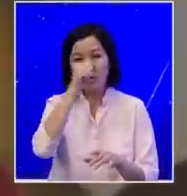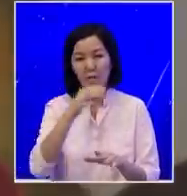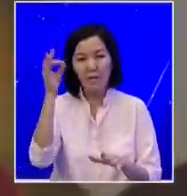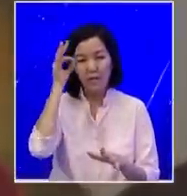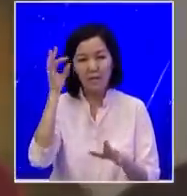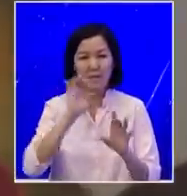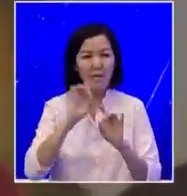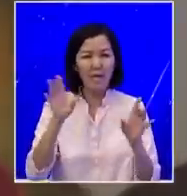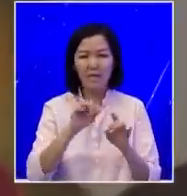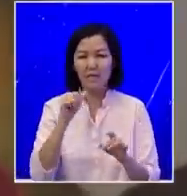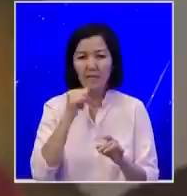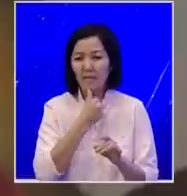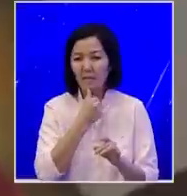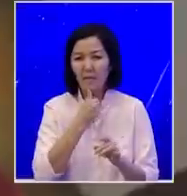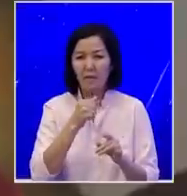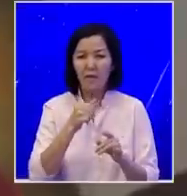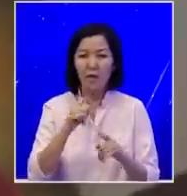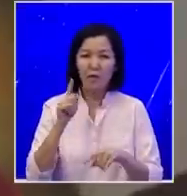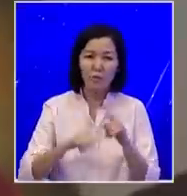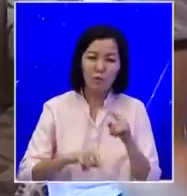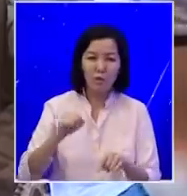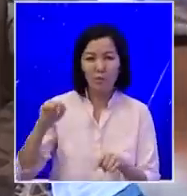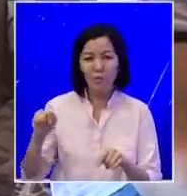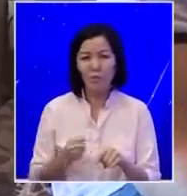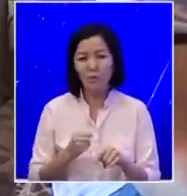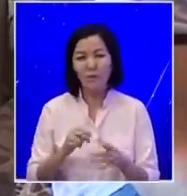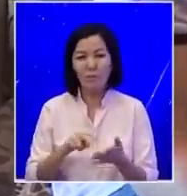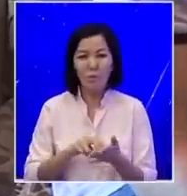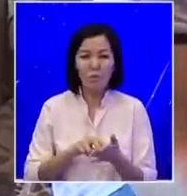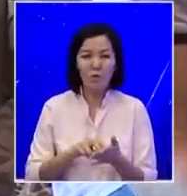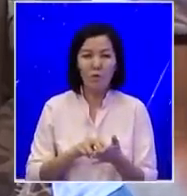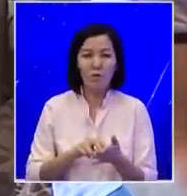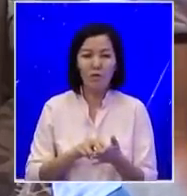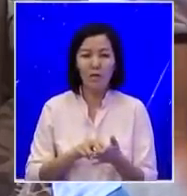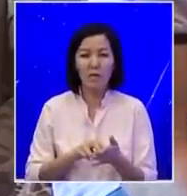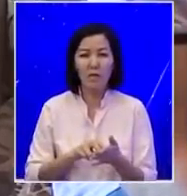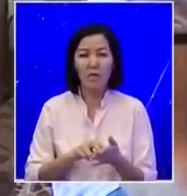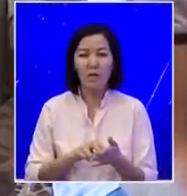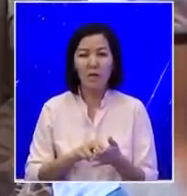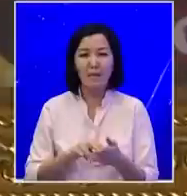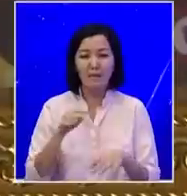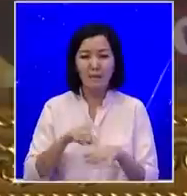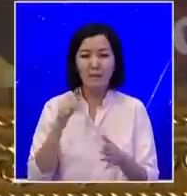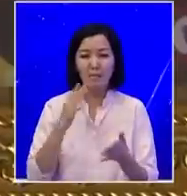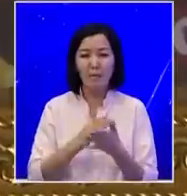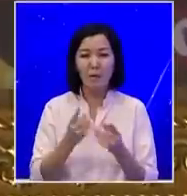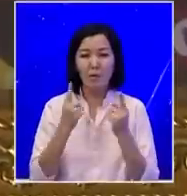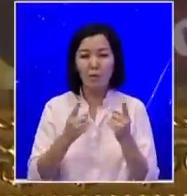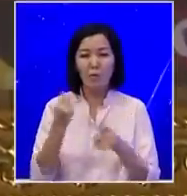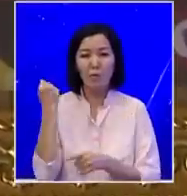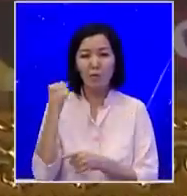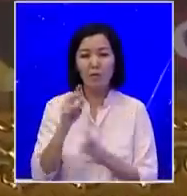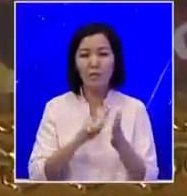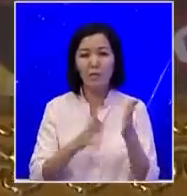бөліскісі келмейді. Жанұяммен, достарымен кездесе алмай қалам ба деген қорқыныш сезім бойымды билеп алған күндер дейді. Бірақ ұлы жеңіс күнін аса